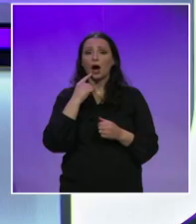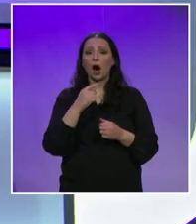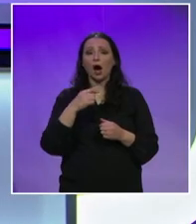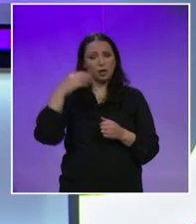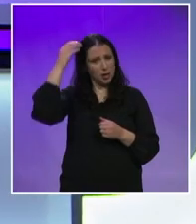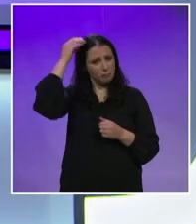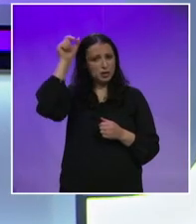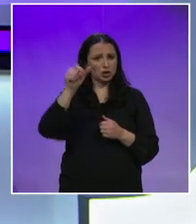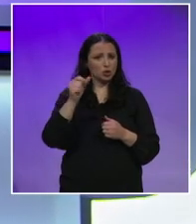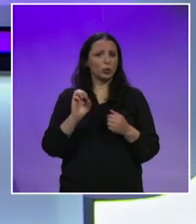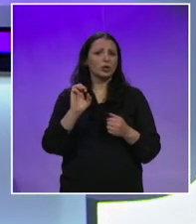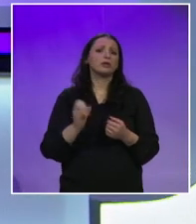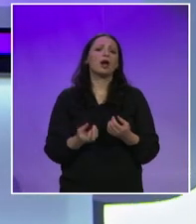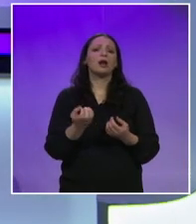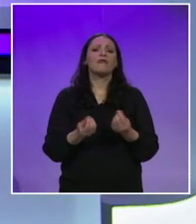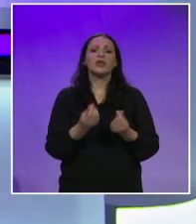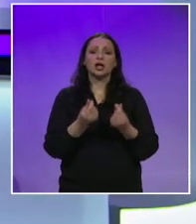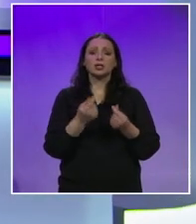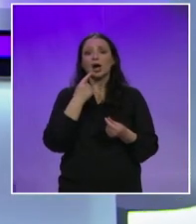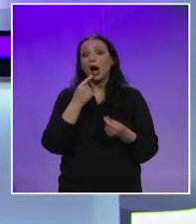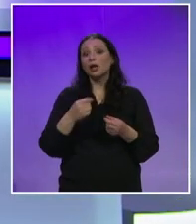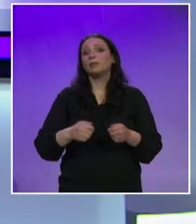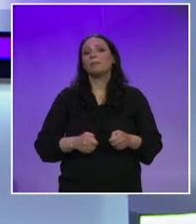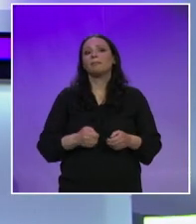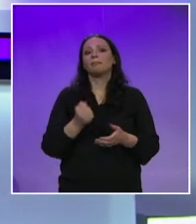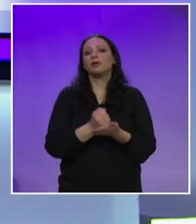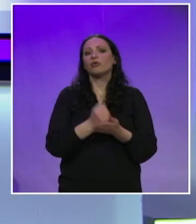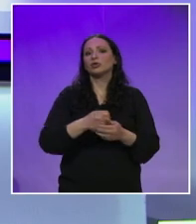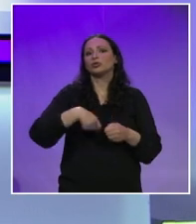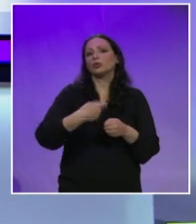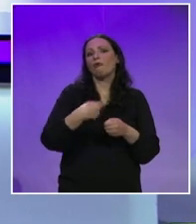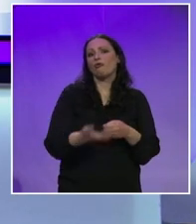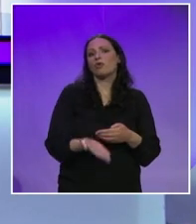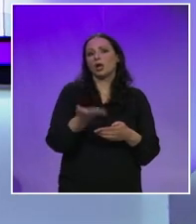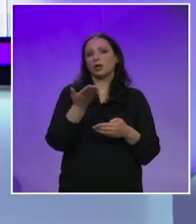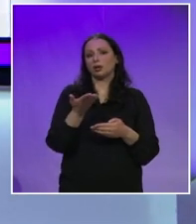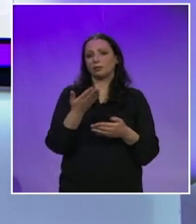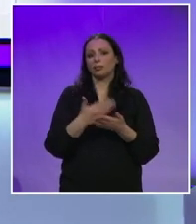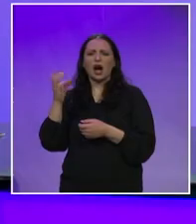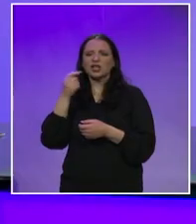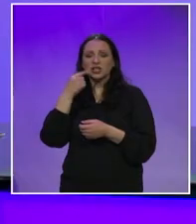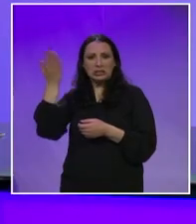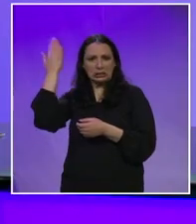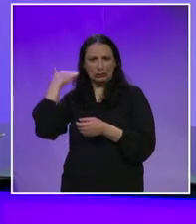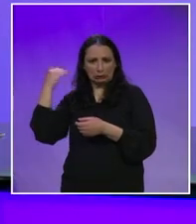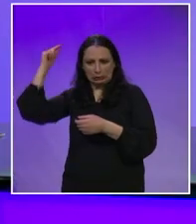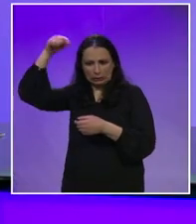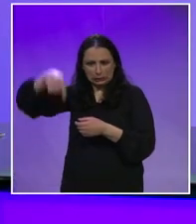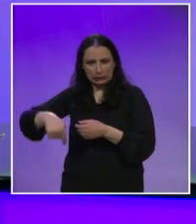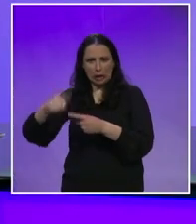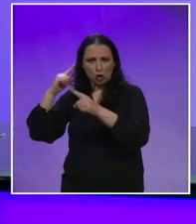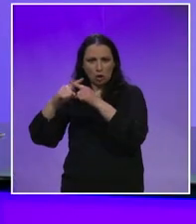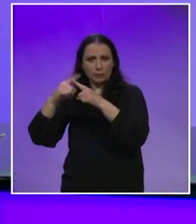Mistoqsija liġiet mistoqsija b'mot pertinenti kieneddig dwar il-kostings tal-partijt nazjonalista, madana kollu